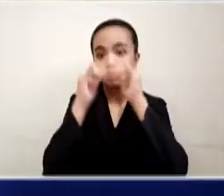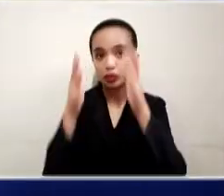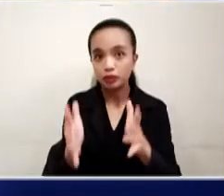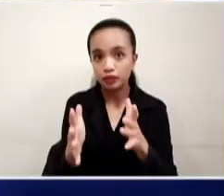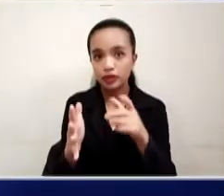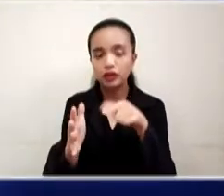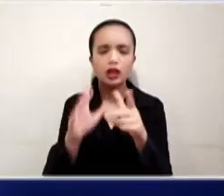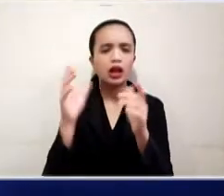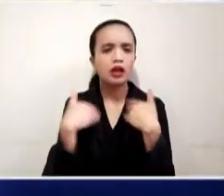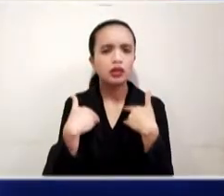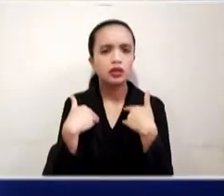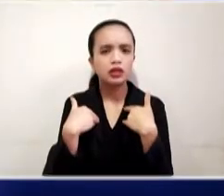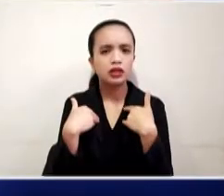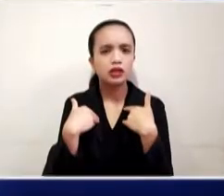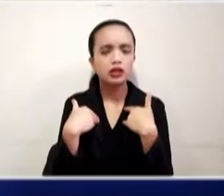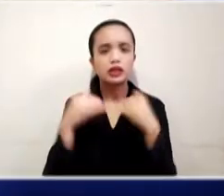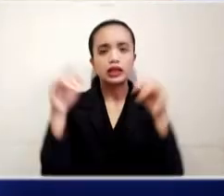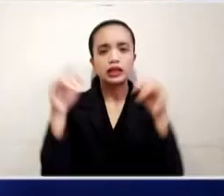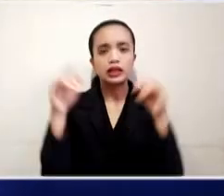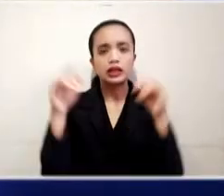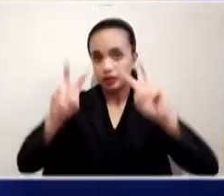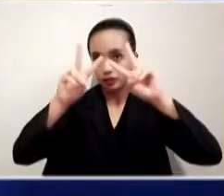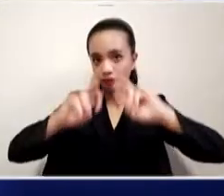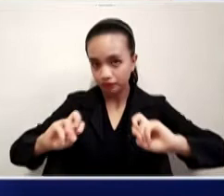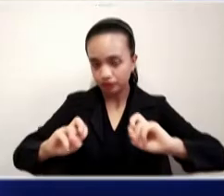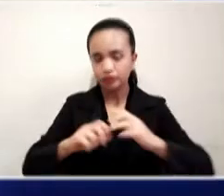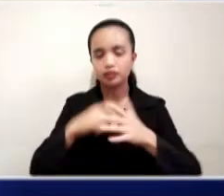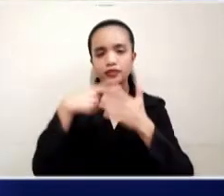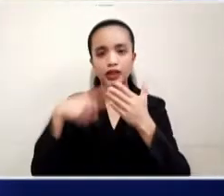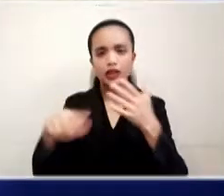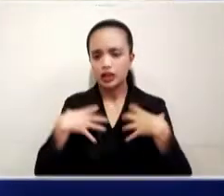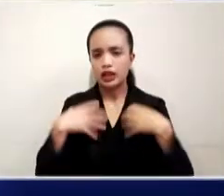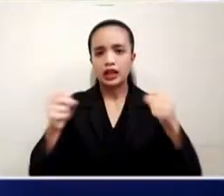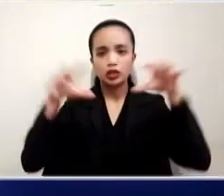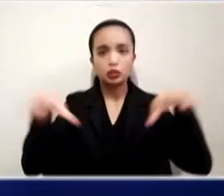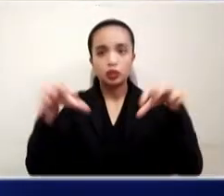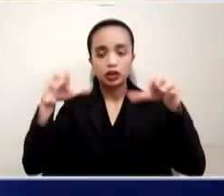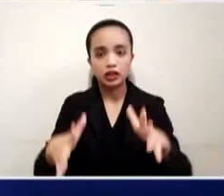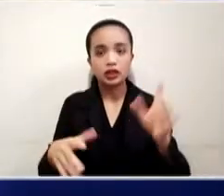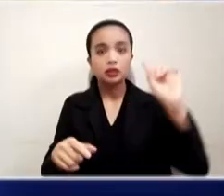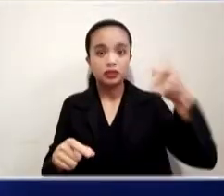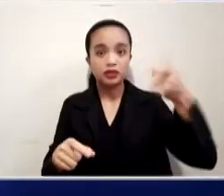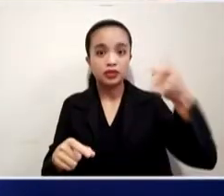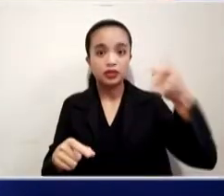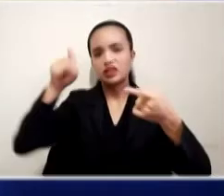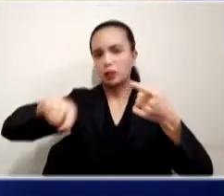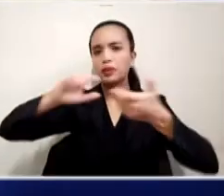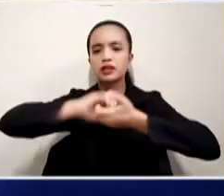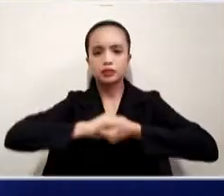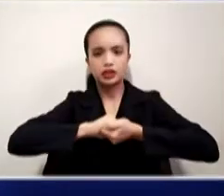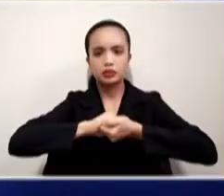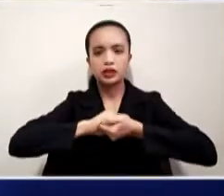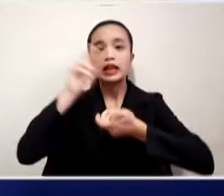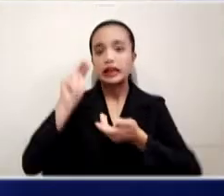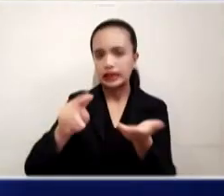PNP investigators, at health workers. Unang-una, partnership po to. Kailangan din po natin ng doctors, kailangan